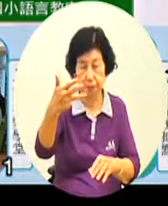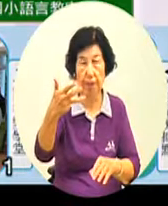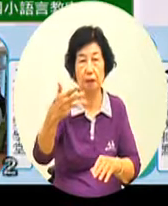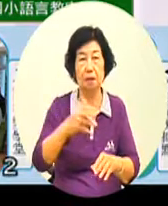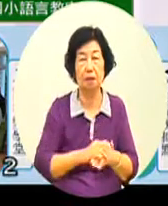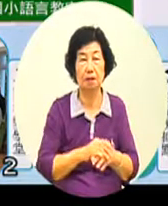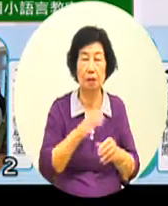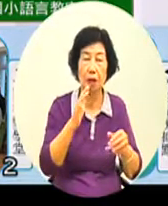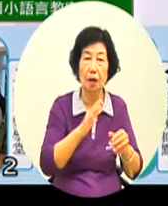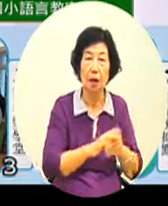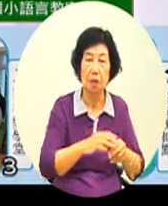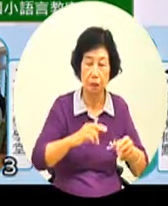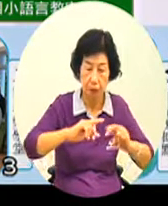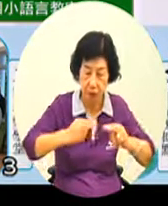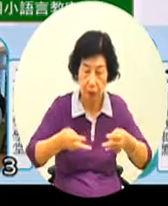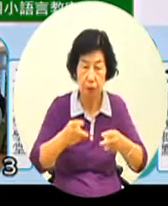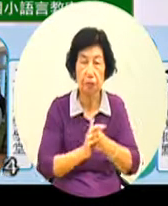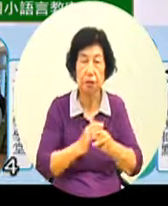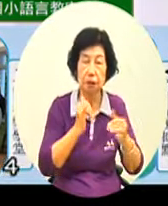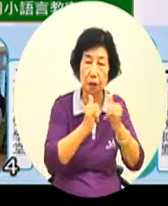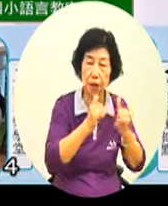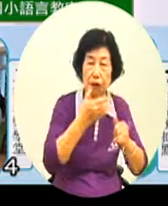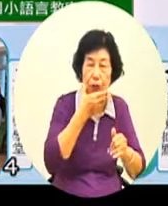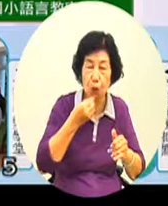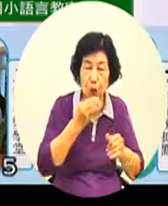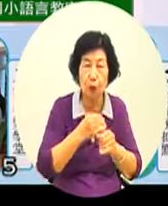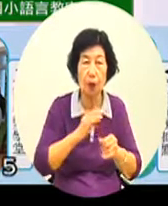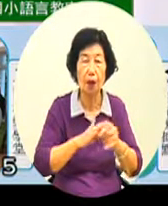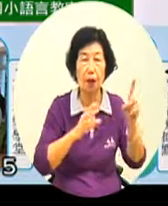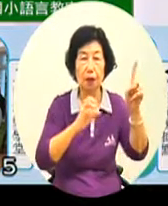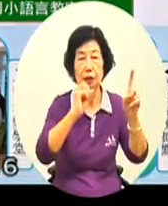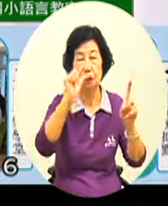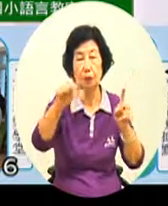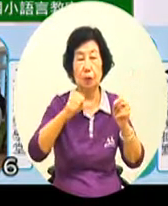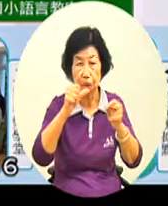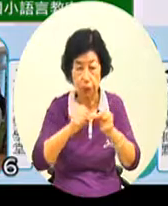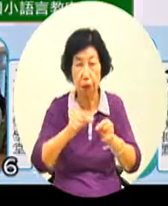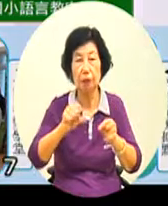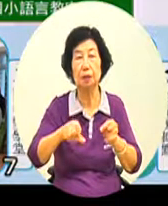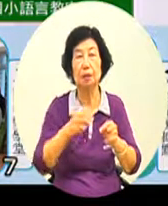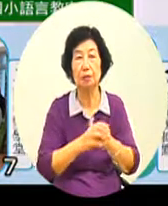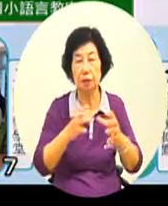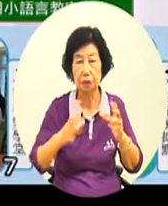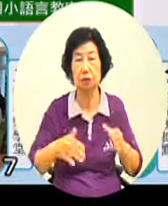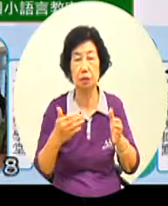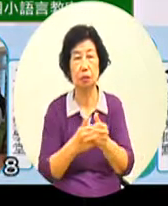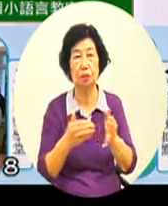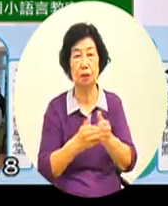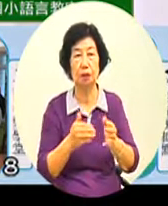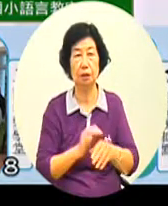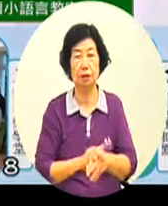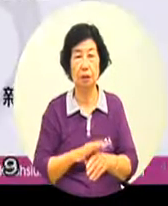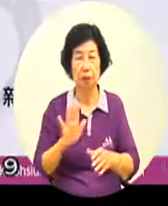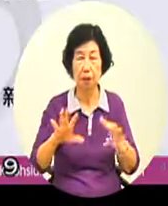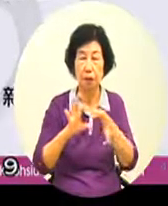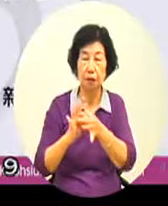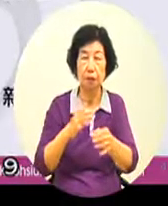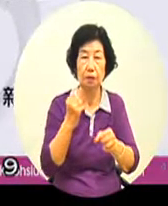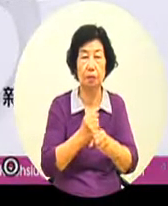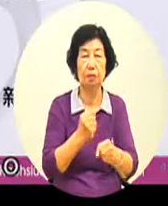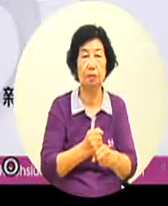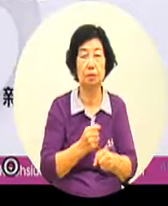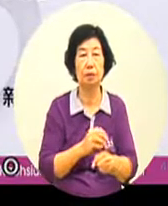一个设施，我们单单105年已经完成了8个地方做这样子的运用。好，所以我们其实再来我们的相关工作还是非